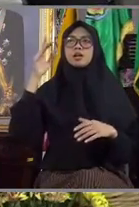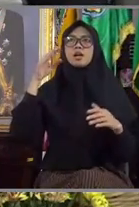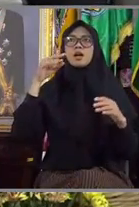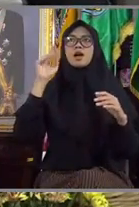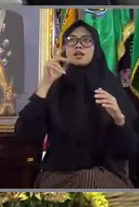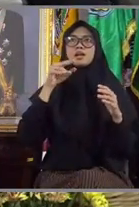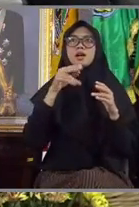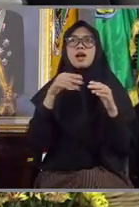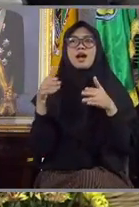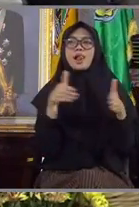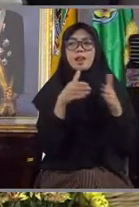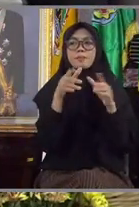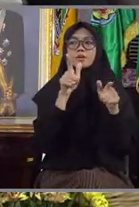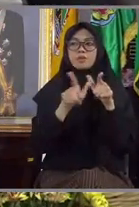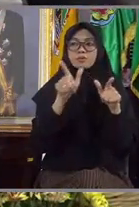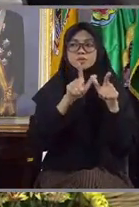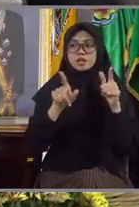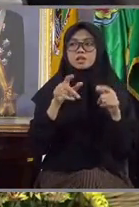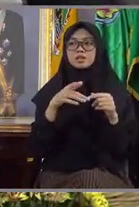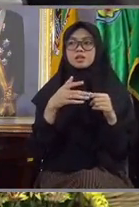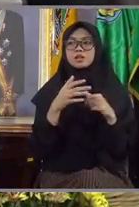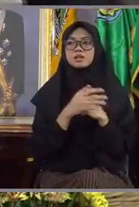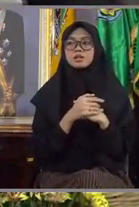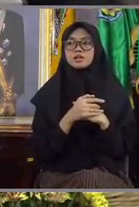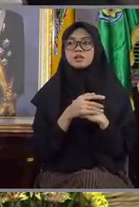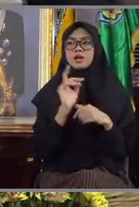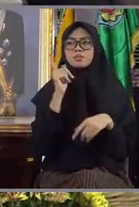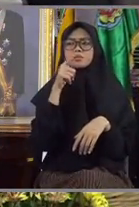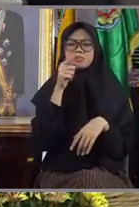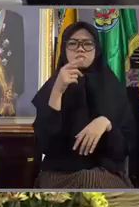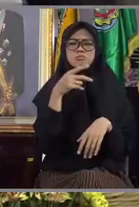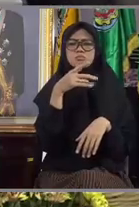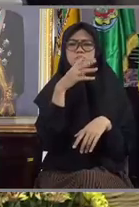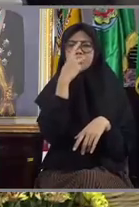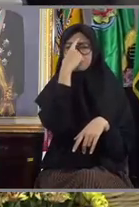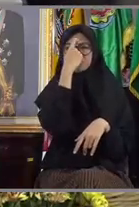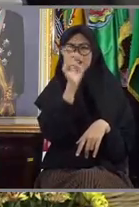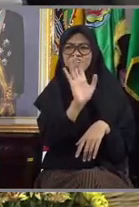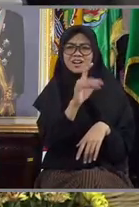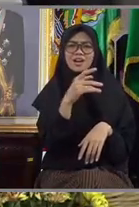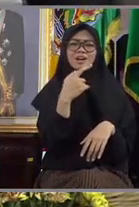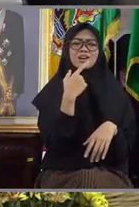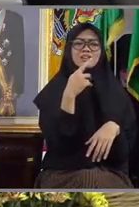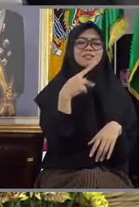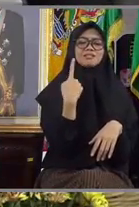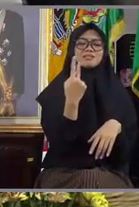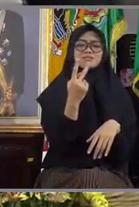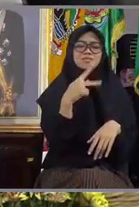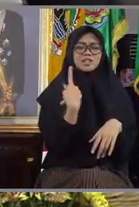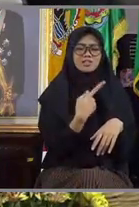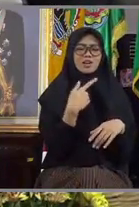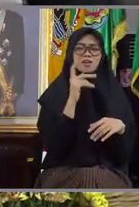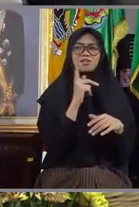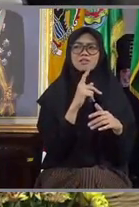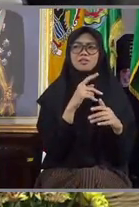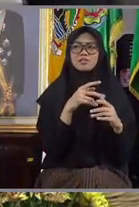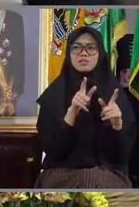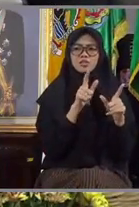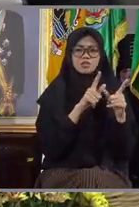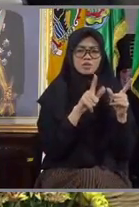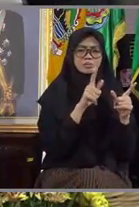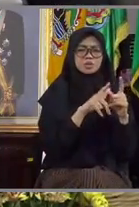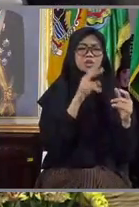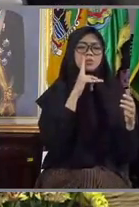untuk menyampaikan. Paling-paling Anda tidak percaya untuk kepada kita yang mengatakan bahwa paling nggak didengerin gitu